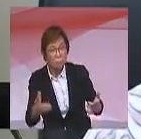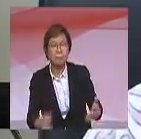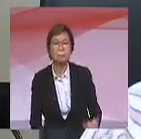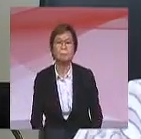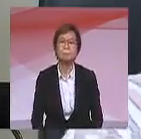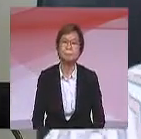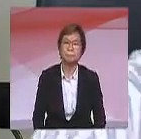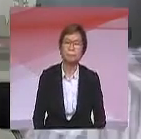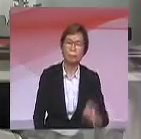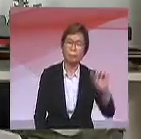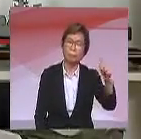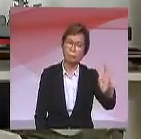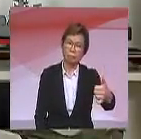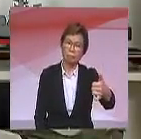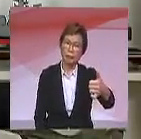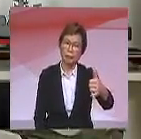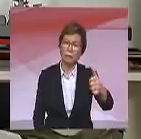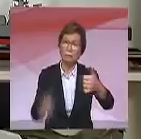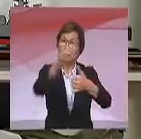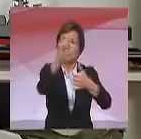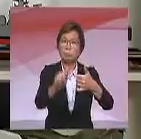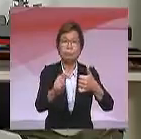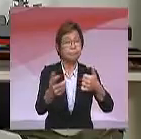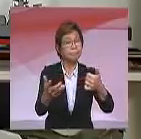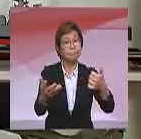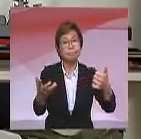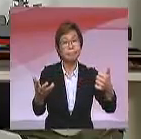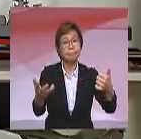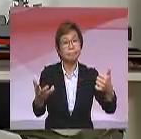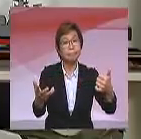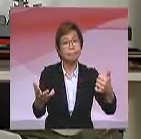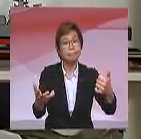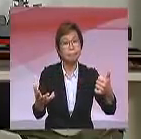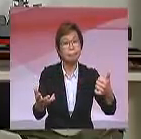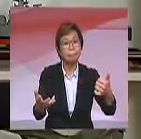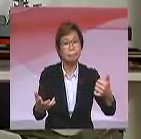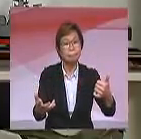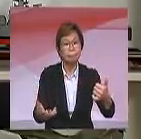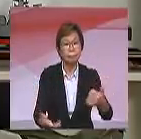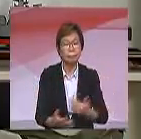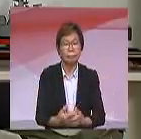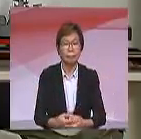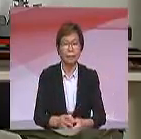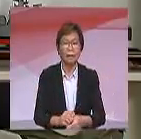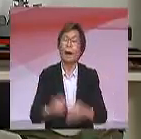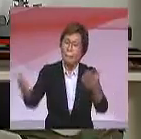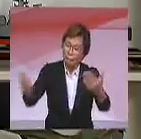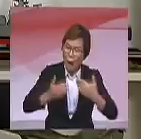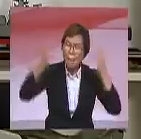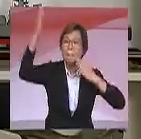Okay. Yang pertamanya, tiada halangan untuk membawa pulang ke